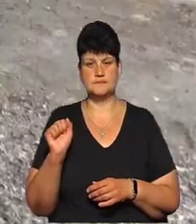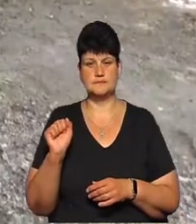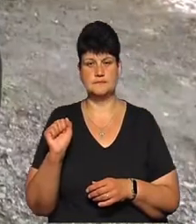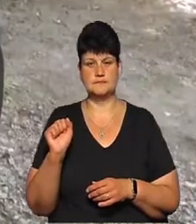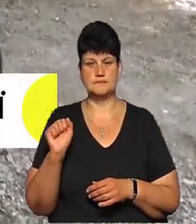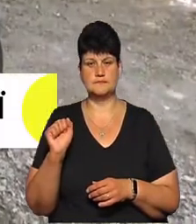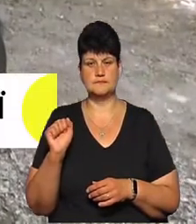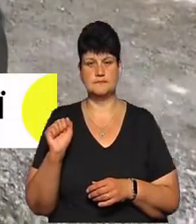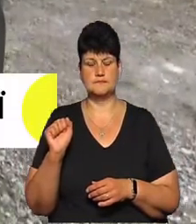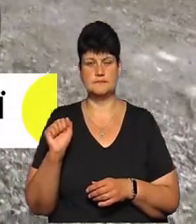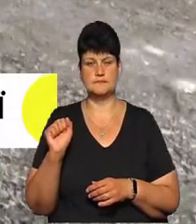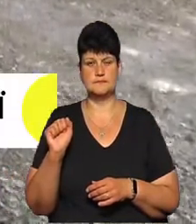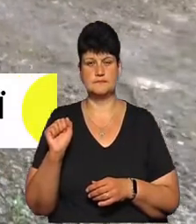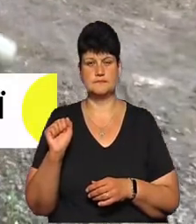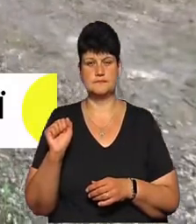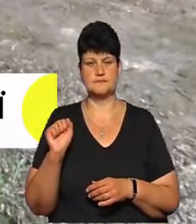І підвисання.